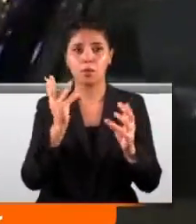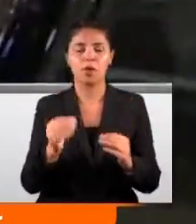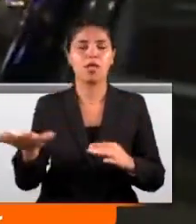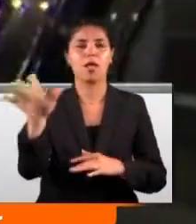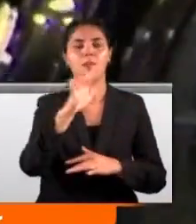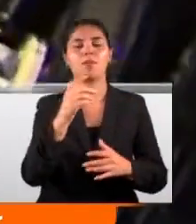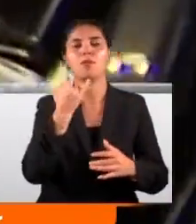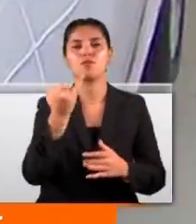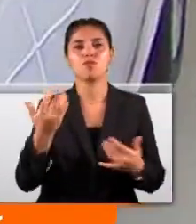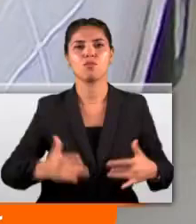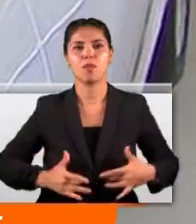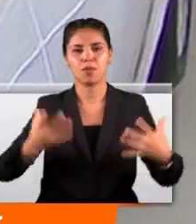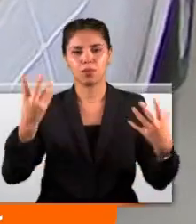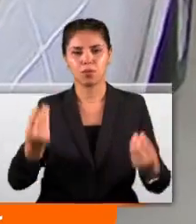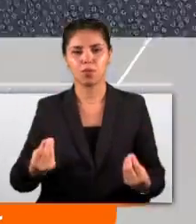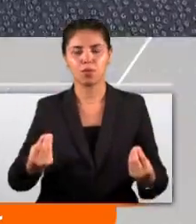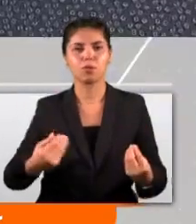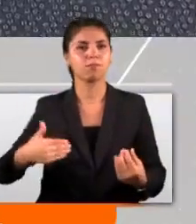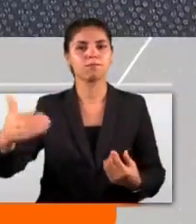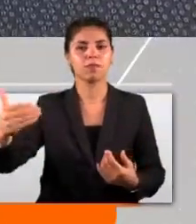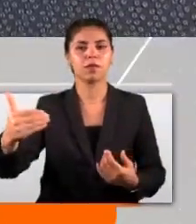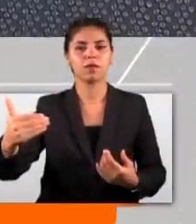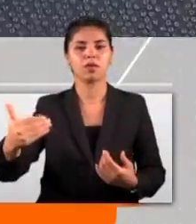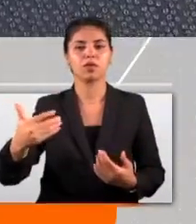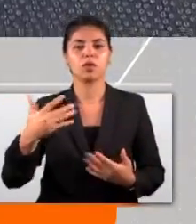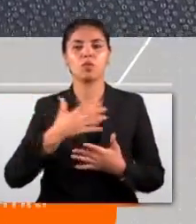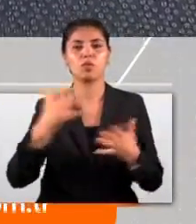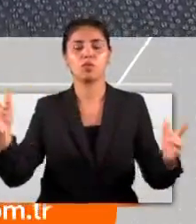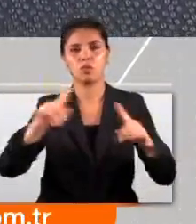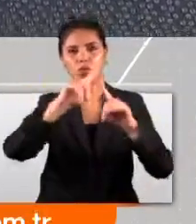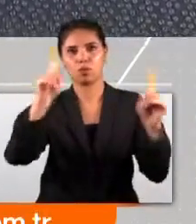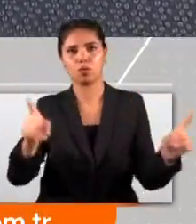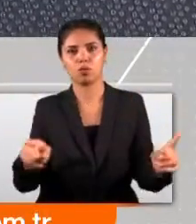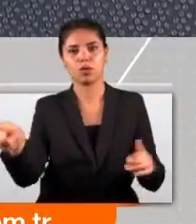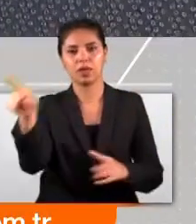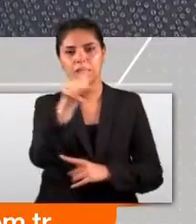etti. Gelecek içinse beklenti yüksek. Büyük çalışan büyük galeriler dahil